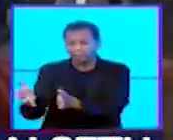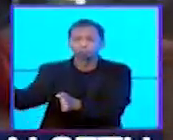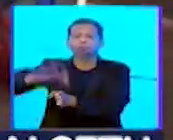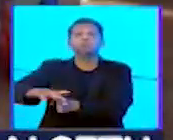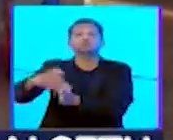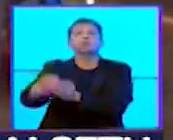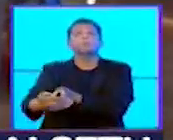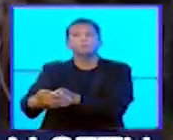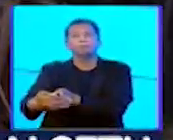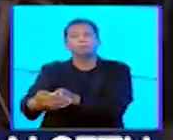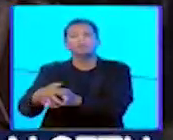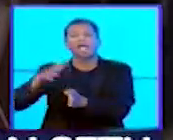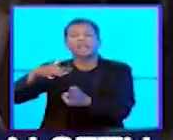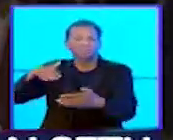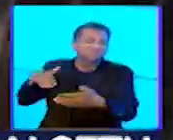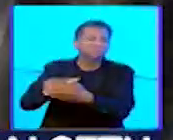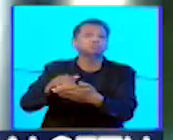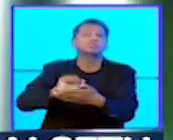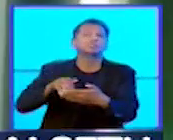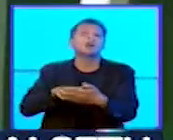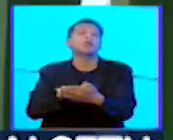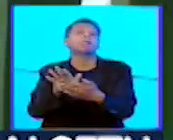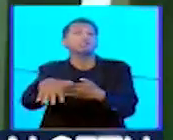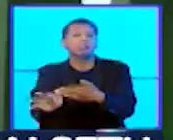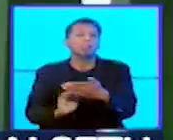sungai meluap menggenangi ratusan rumah warga.